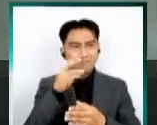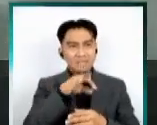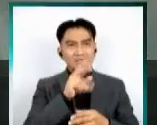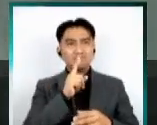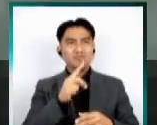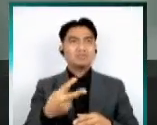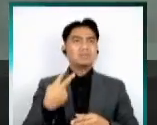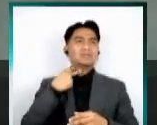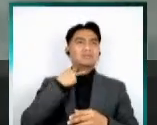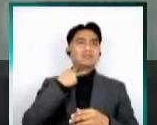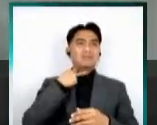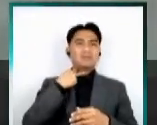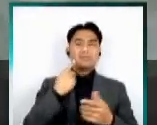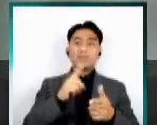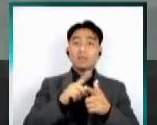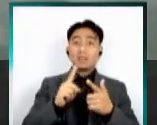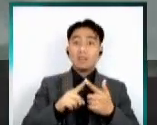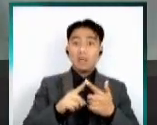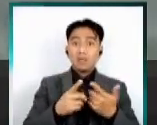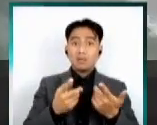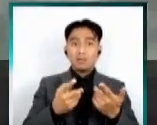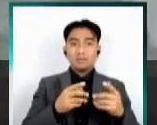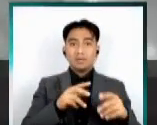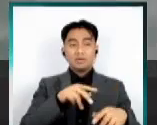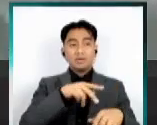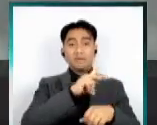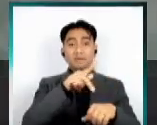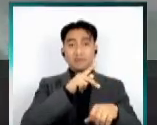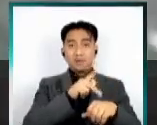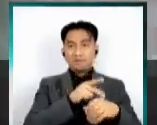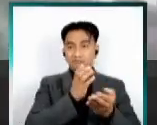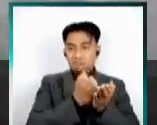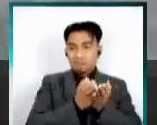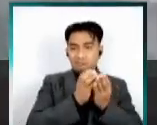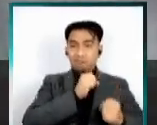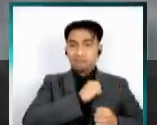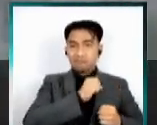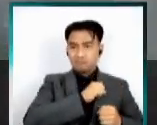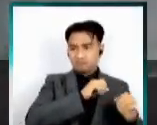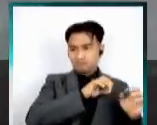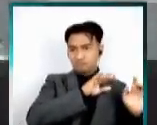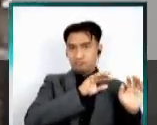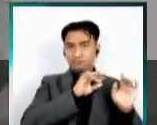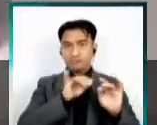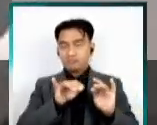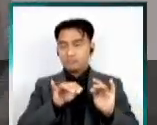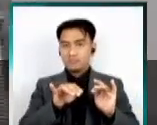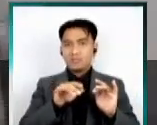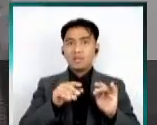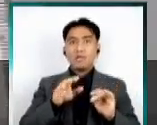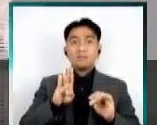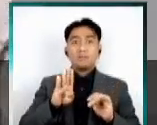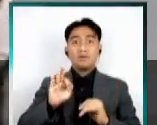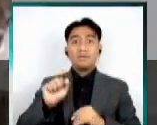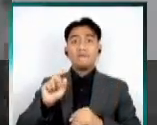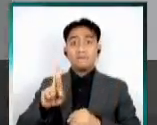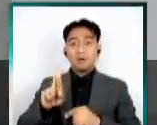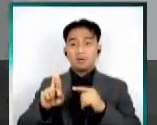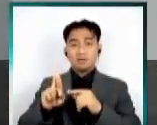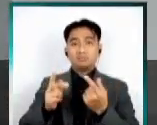kalaunan. Rumesponde agad ang Philippine Coast Guard at ang BF at ang BFAR o Bureau of Fisheries and Aquatic